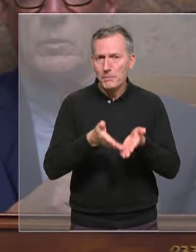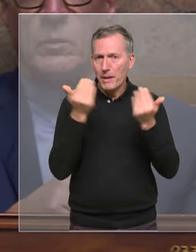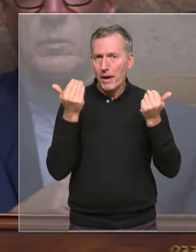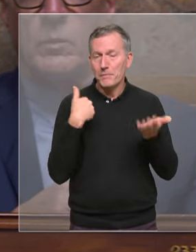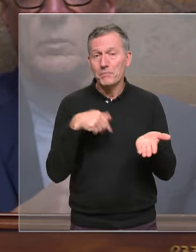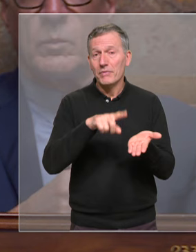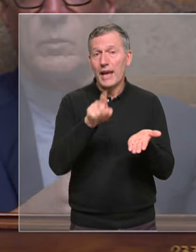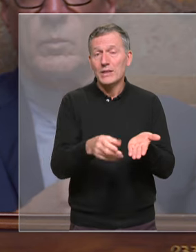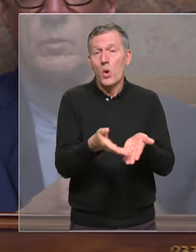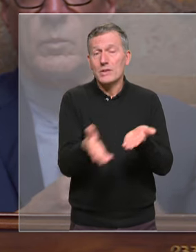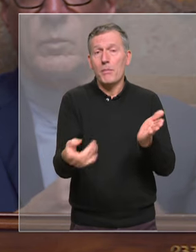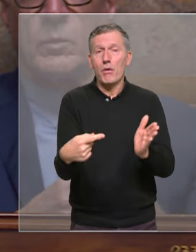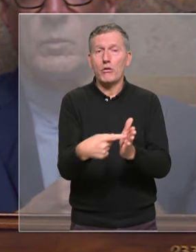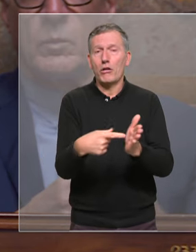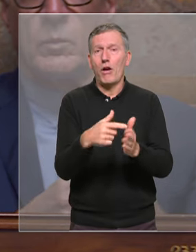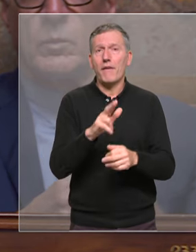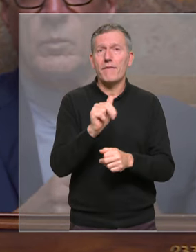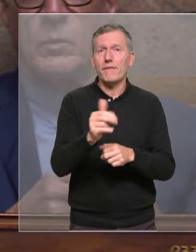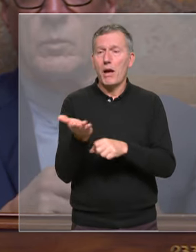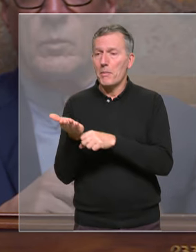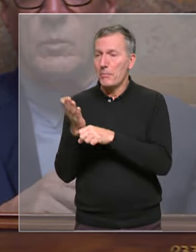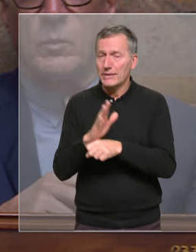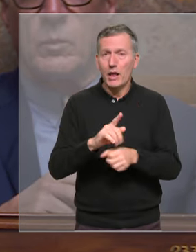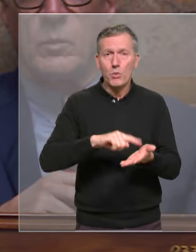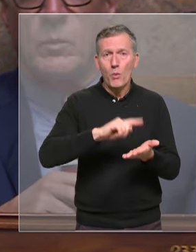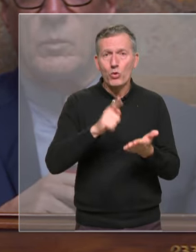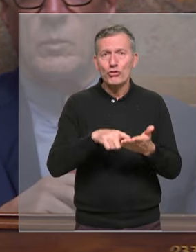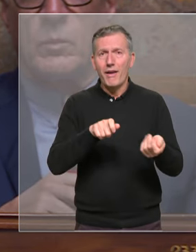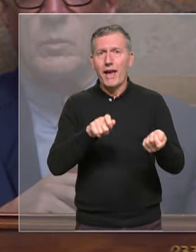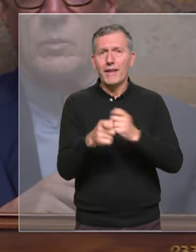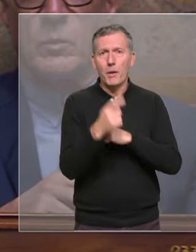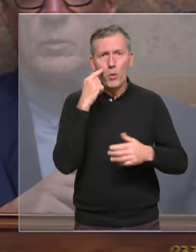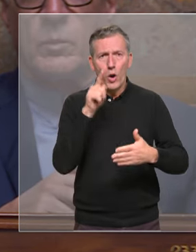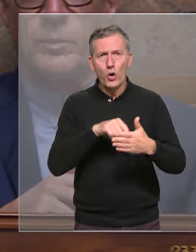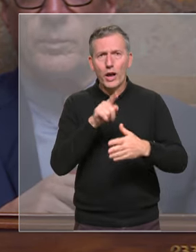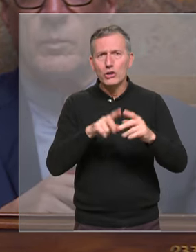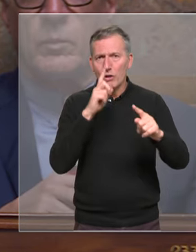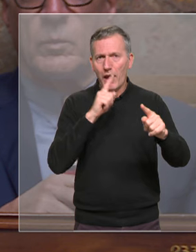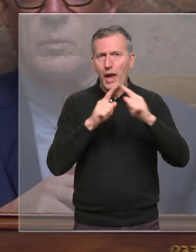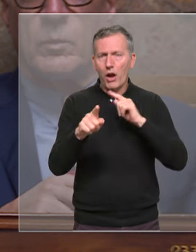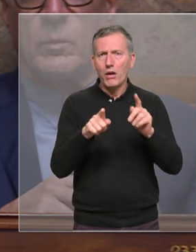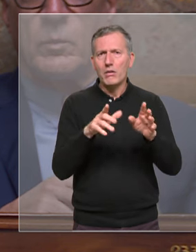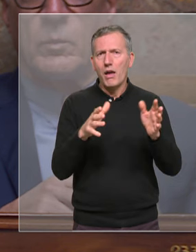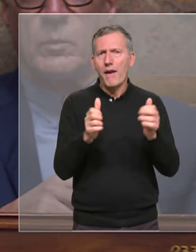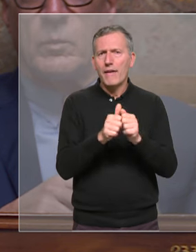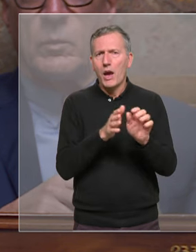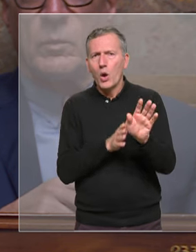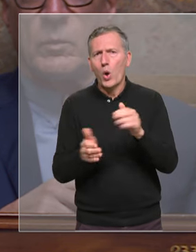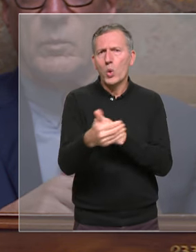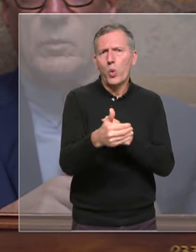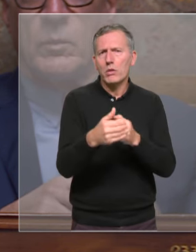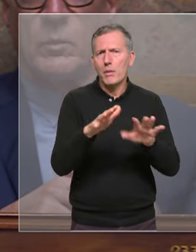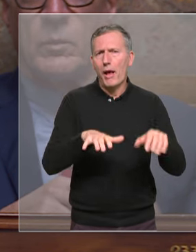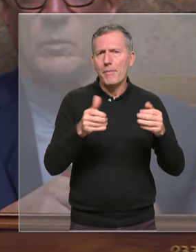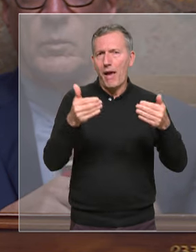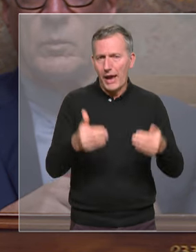toute simple. Quand allez-vous présenter un budget rectificatif pour corriger ces erreurs et cesser de contourner le Parlement ? Ma